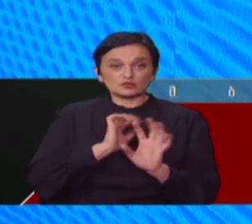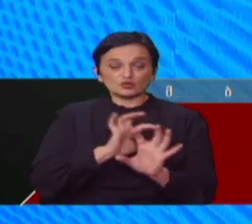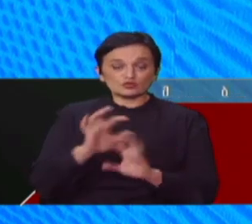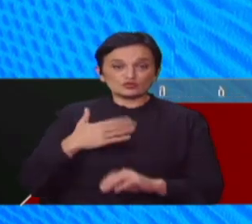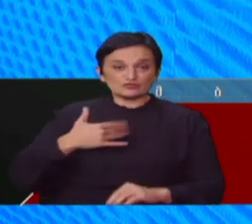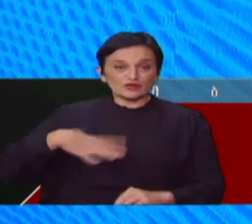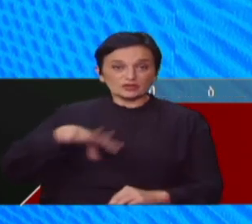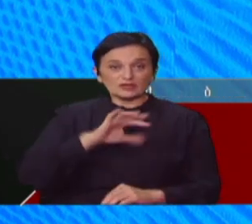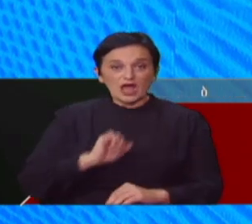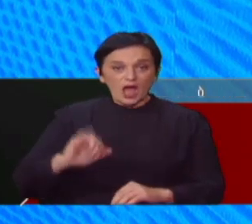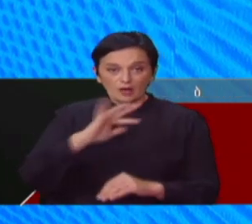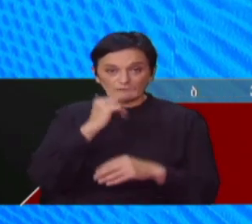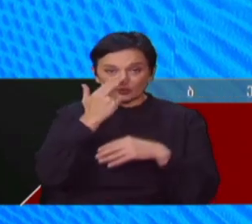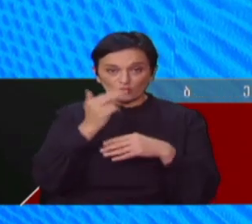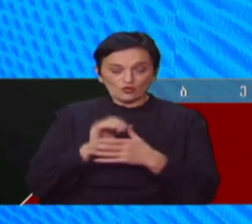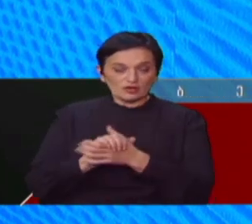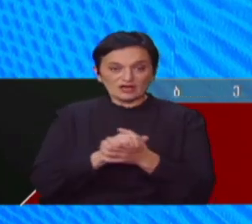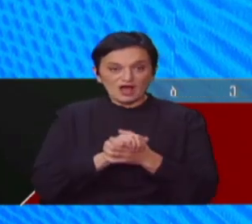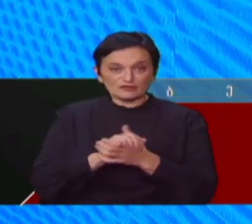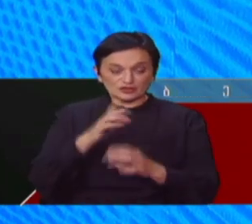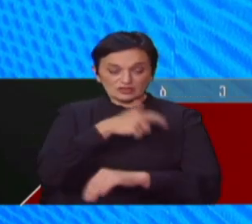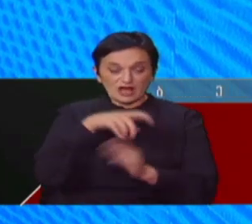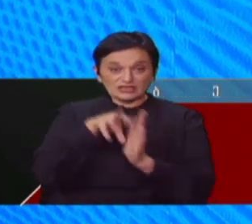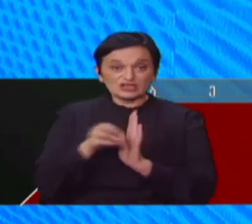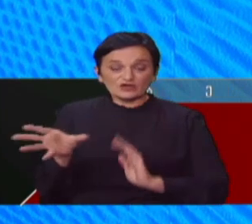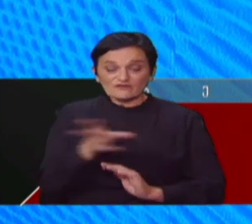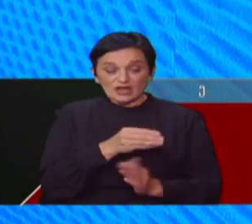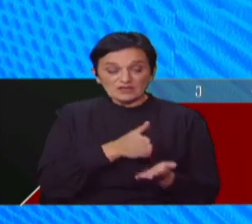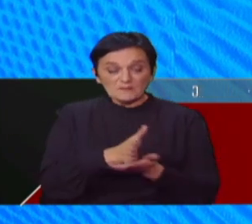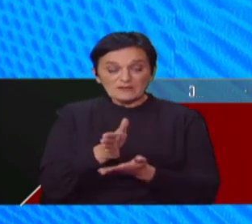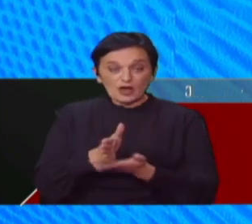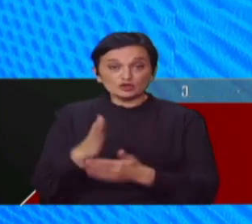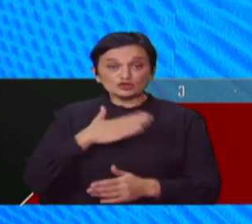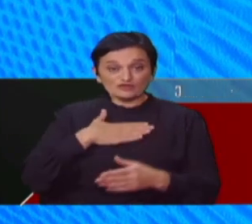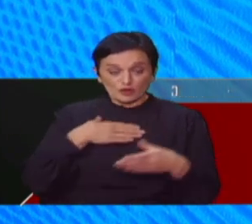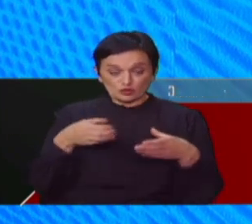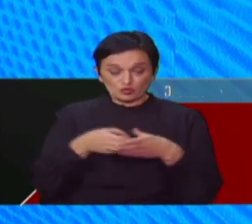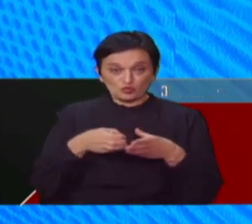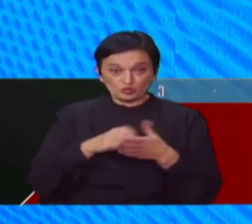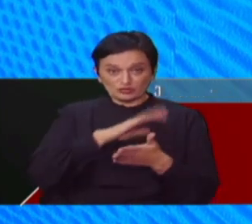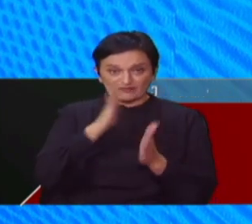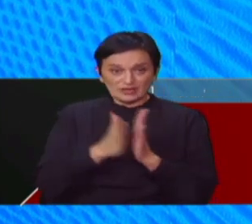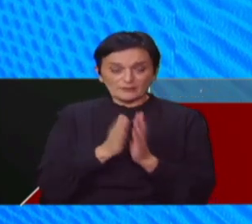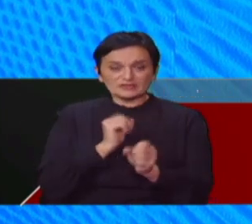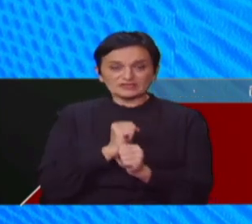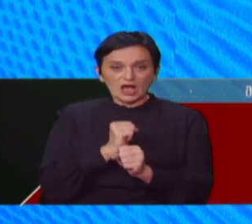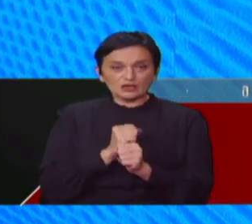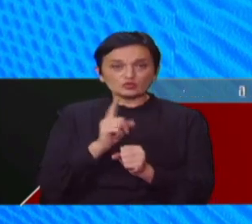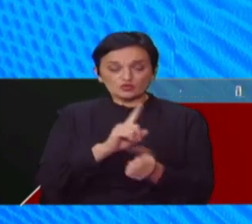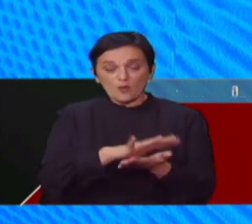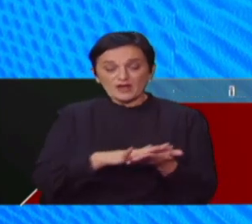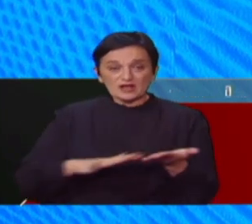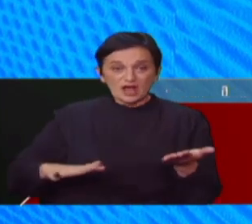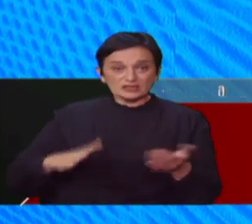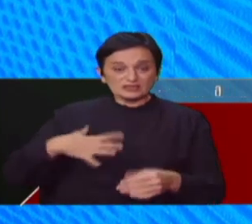ჩვენი ქვეყნის ევროკავშირში გაწევრიანებას. ყველა მიმართულებით, სწორედ ჩვენი გუნდი აკეთებს ყველაფერს იმისათვის, რომ გაგრძელდეს